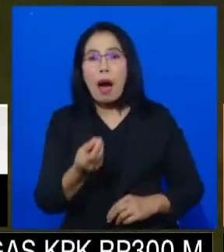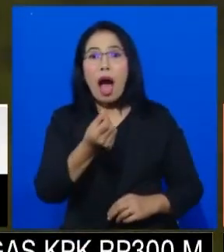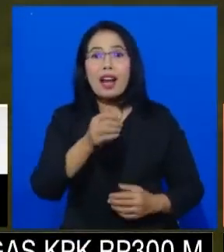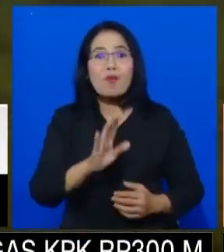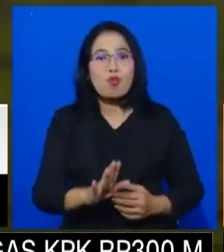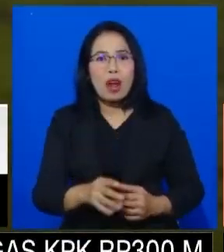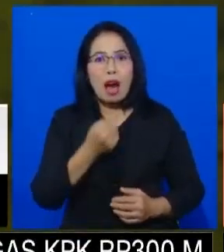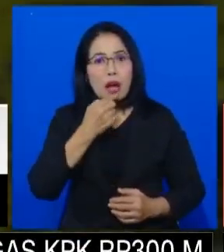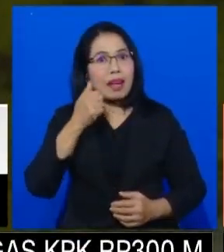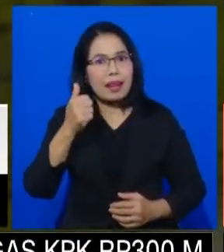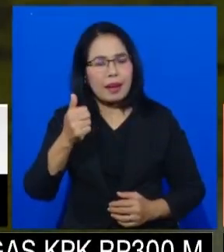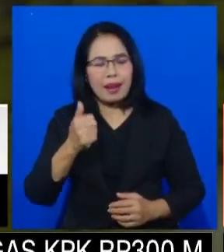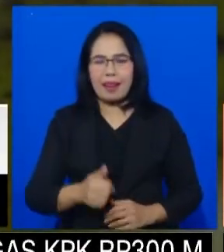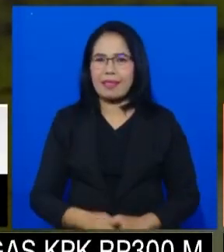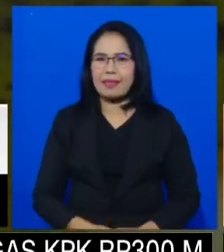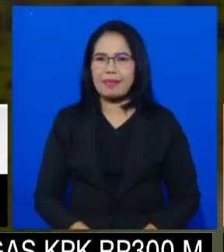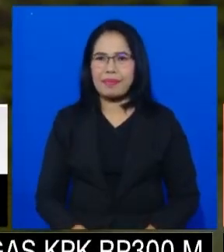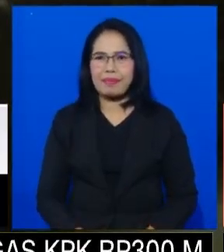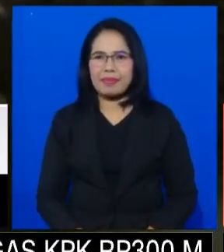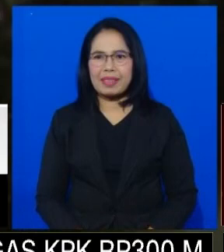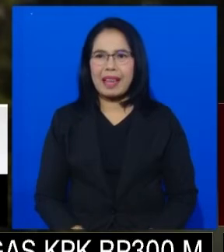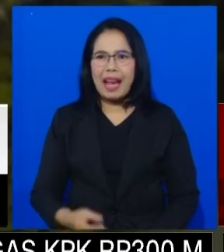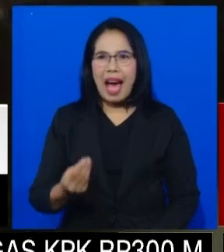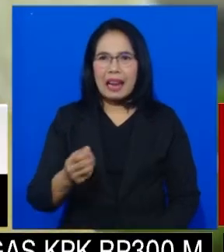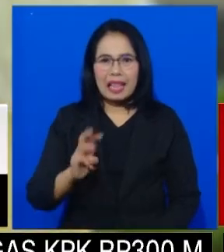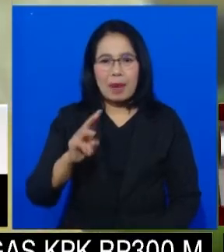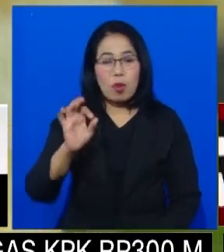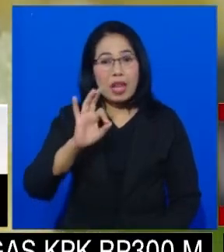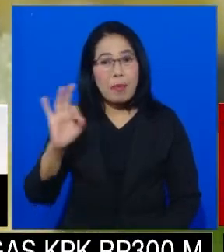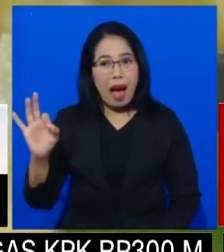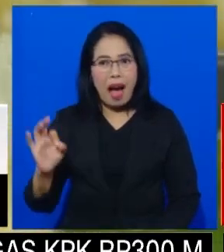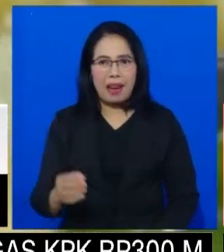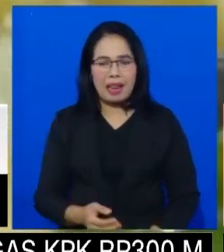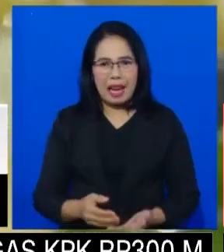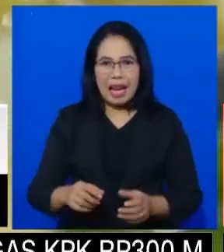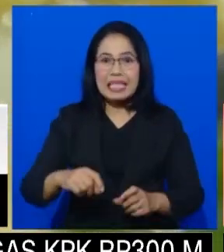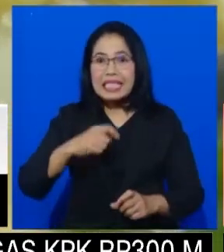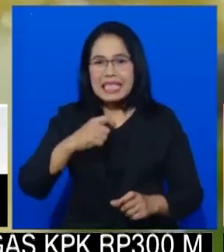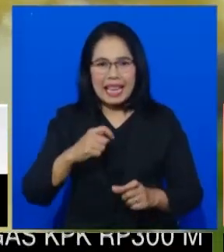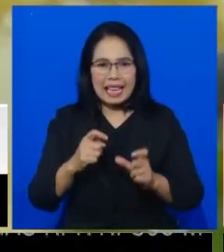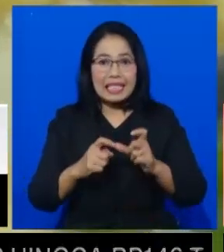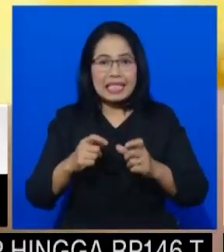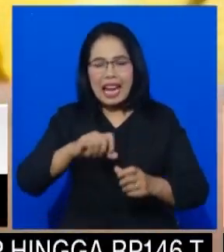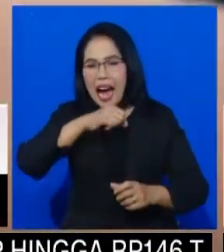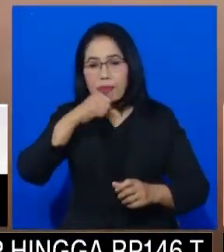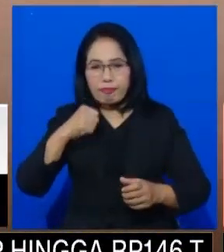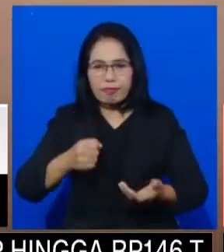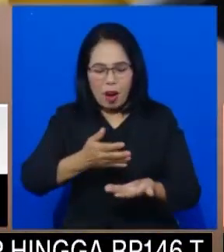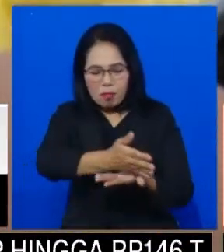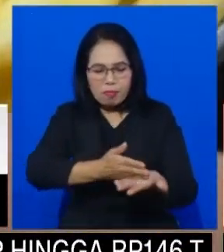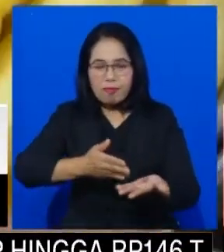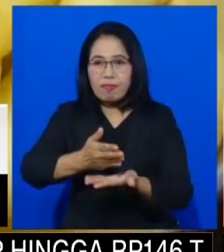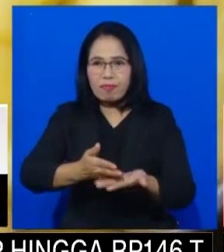dari Rp25.000 saja untuk satu porsi steak berukuran 70 gram. Lengkap dengan kentang, sayur, dan